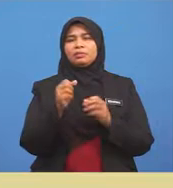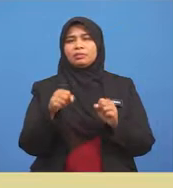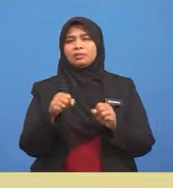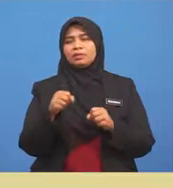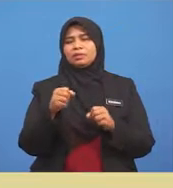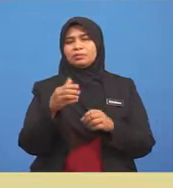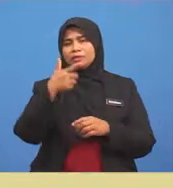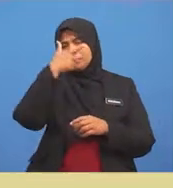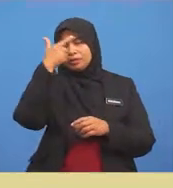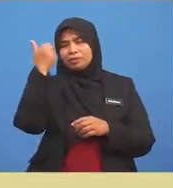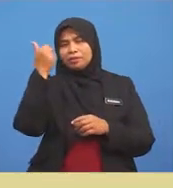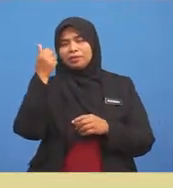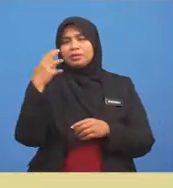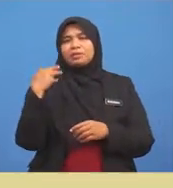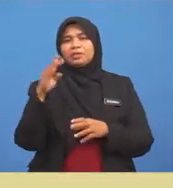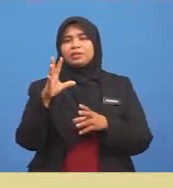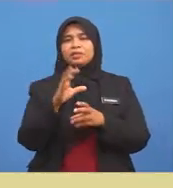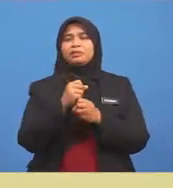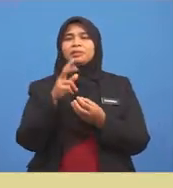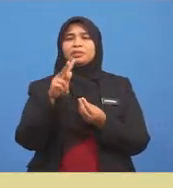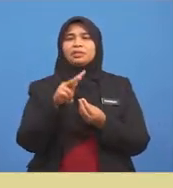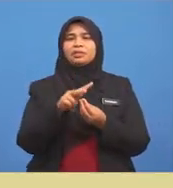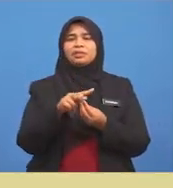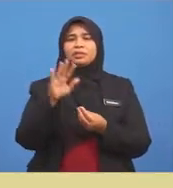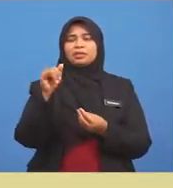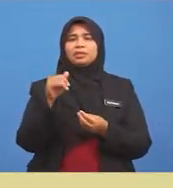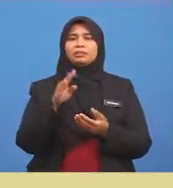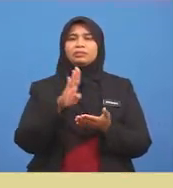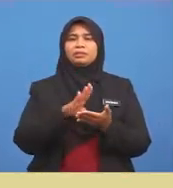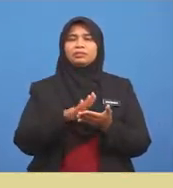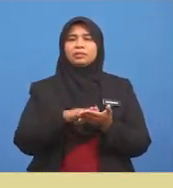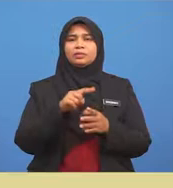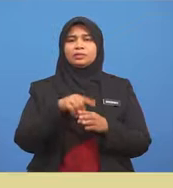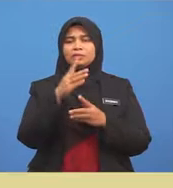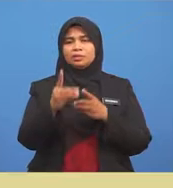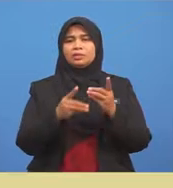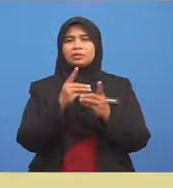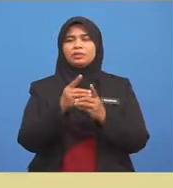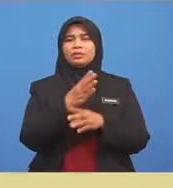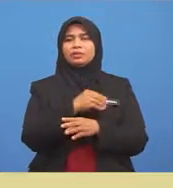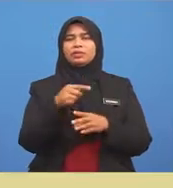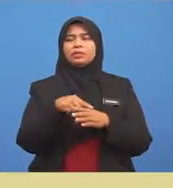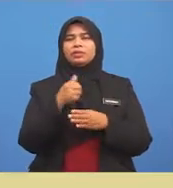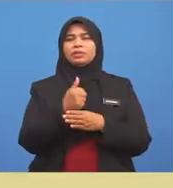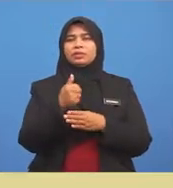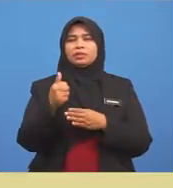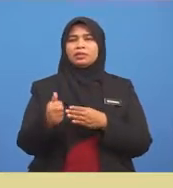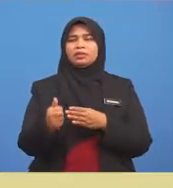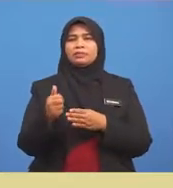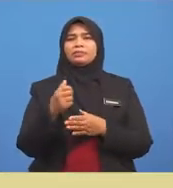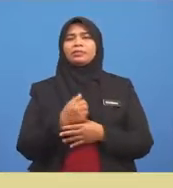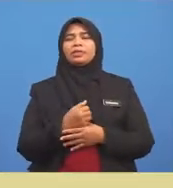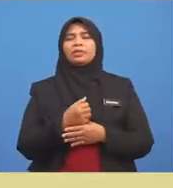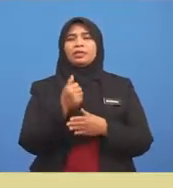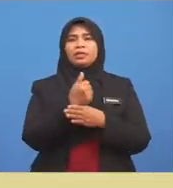mereka mendapat kesan yang buruk di dunia dan di akhirat. Antara